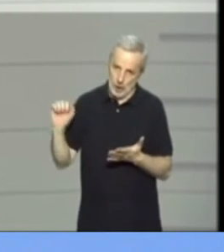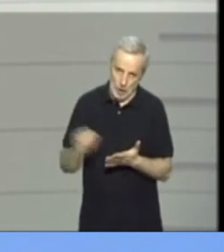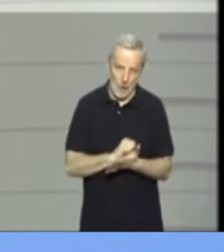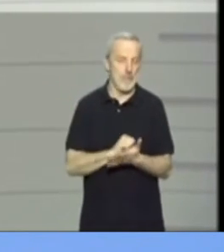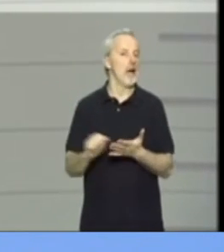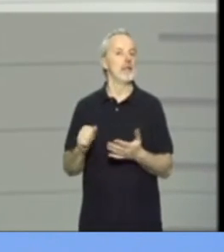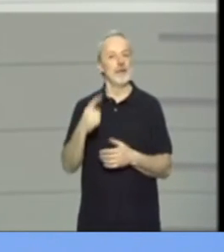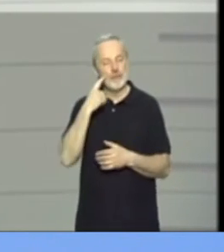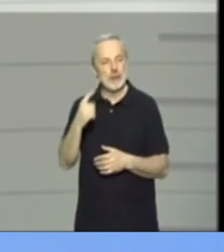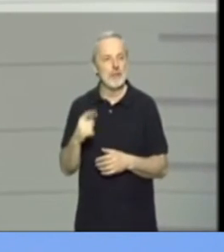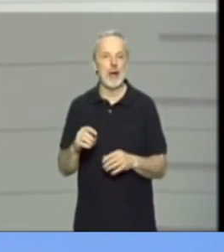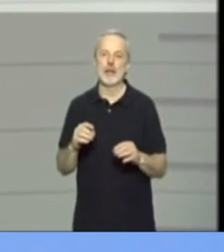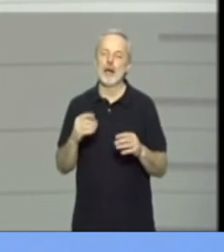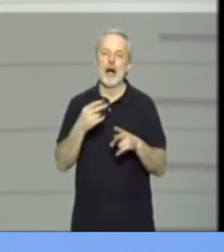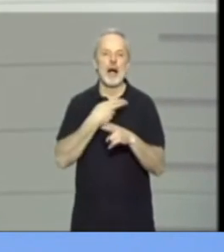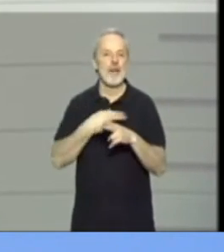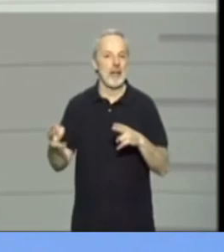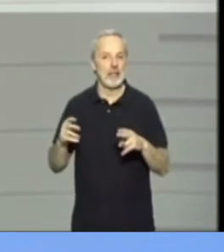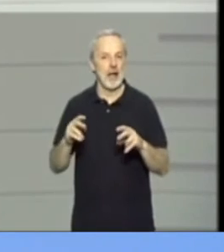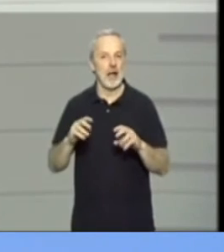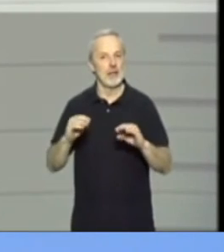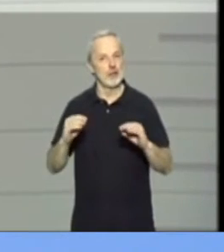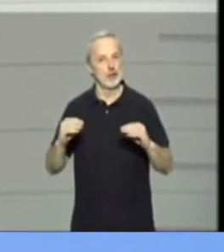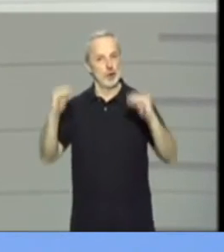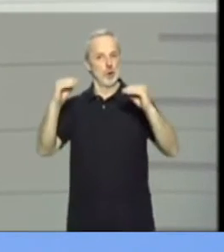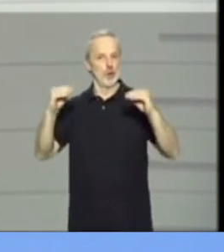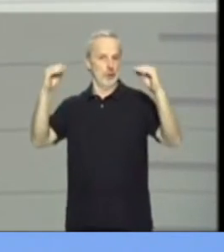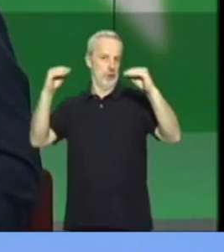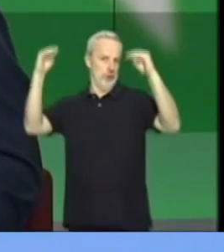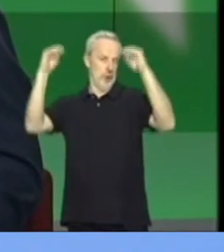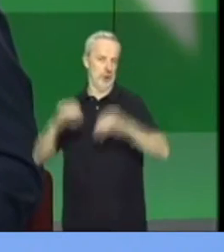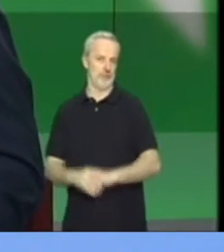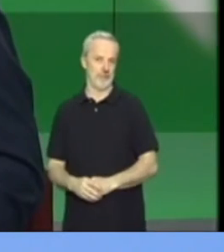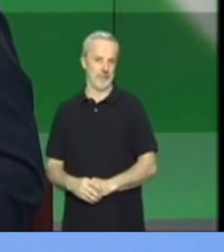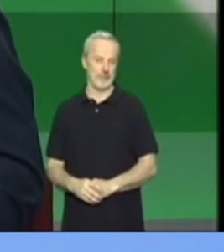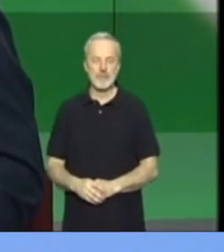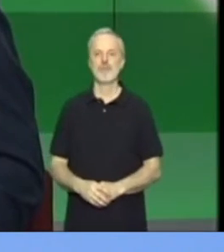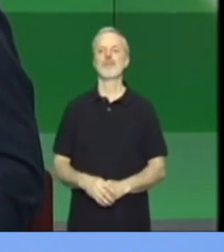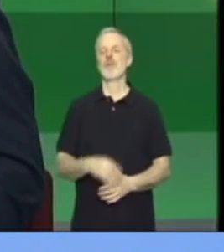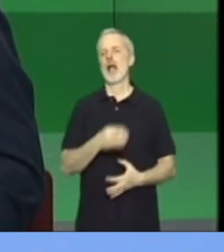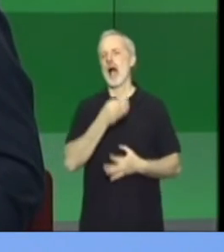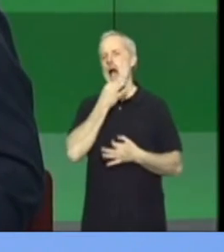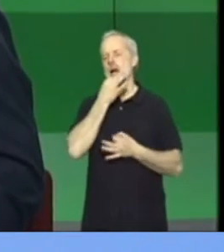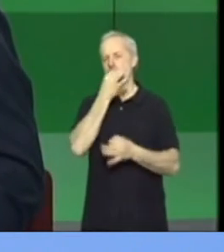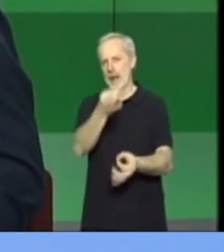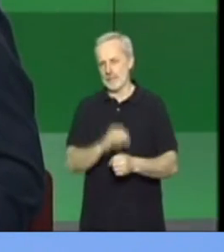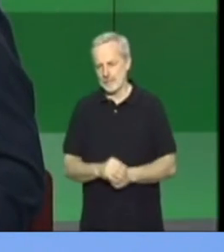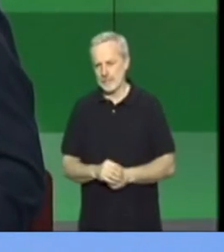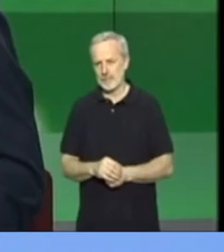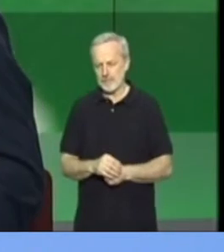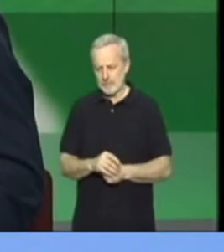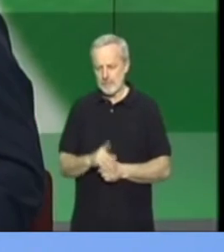opět je tam skok ve kvalitě a myslím si, že se to odrazí na průběhu závodu. Jak se třeba na